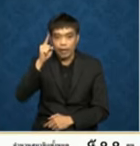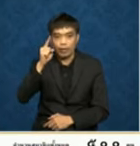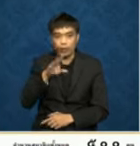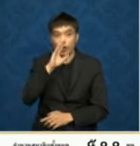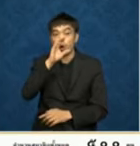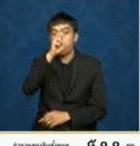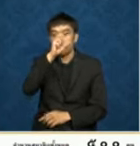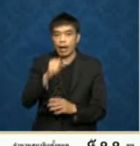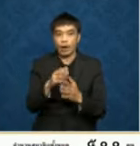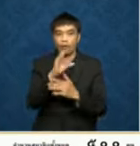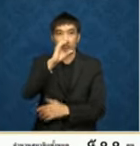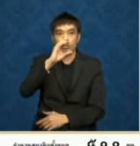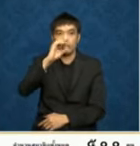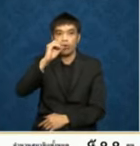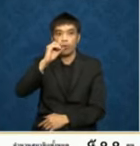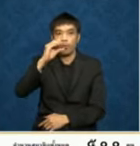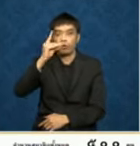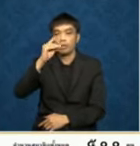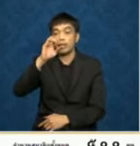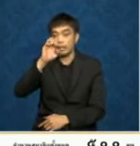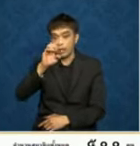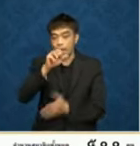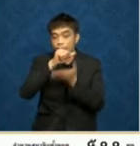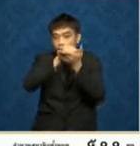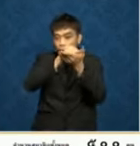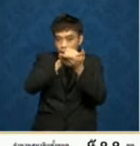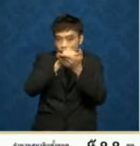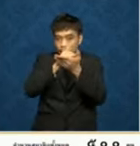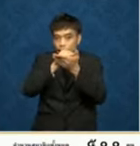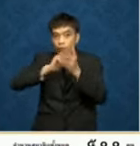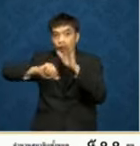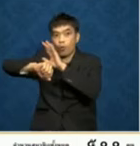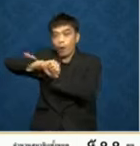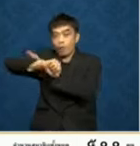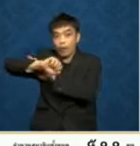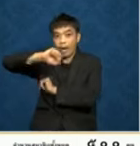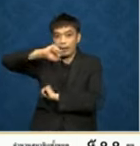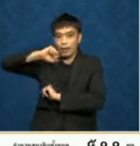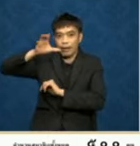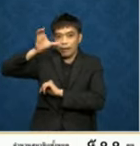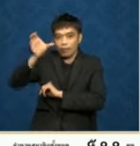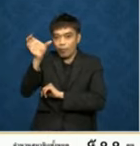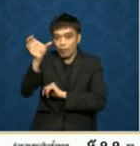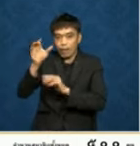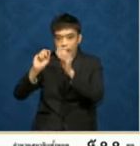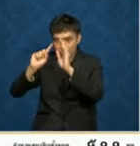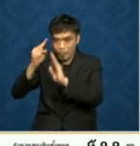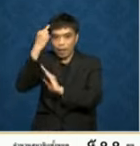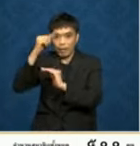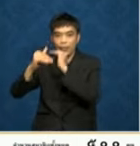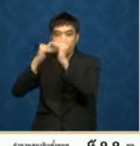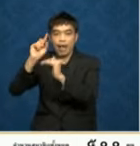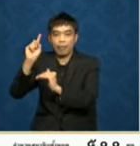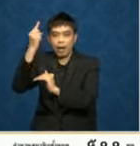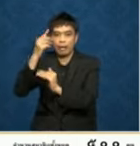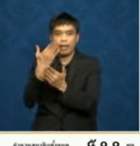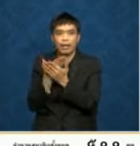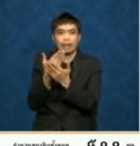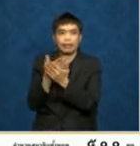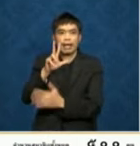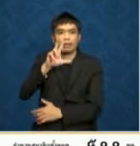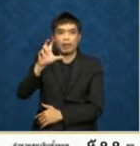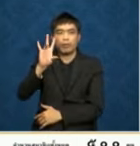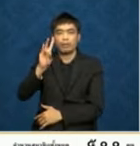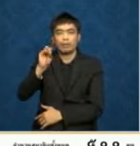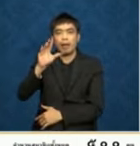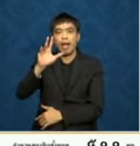เอาโตสไปใช้รวมกันไอ้ 750 บิการทางฝั่งขวาที่ตองพฒนาขึ้ให่เราอาจจะใช้งบประมาณไม่ต้ถึง 375 ล